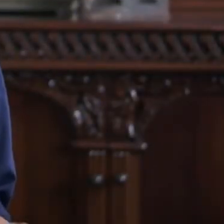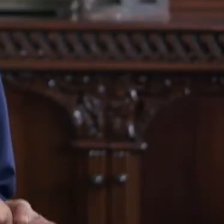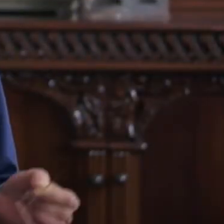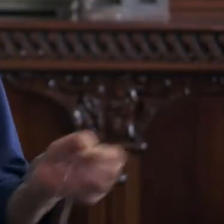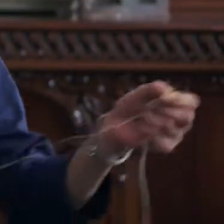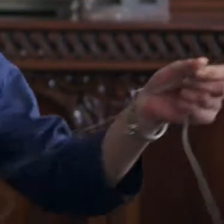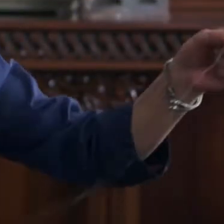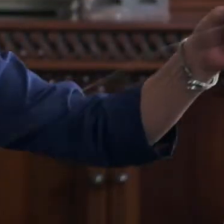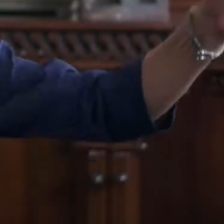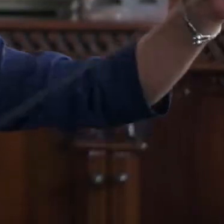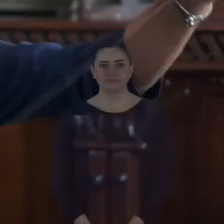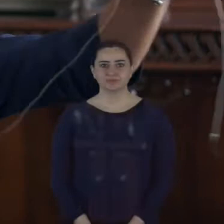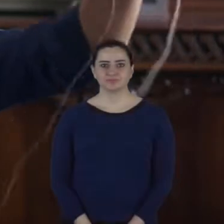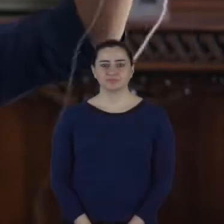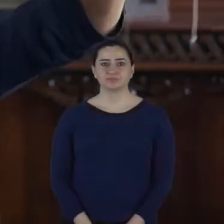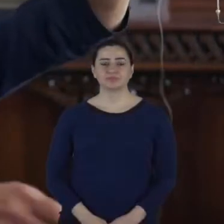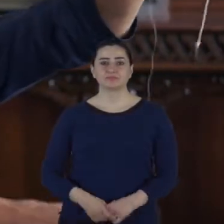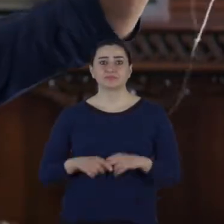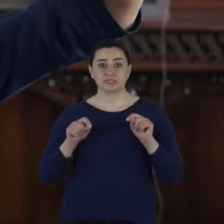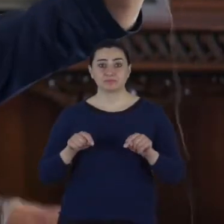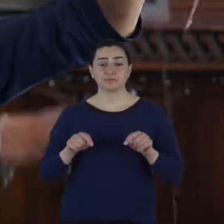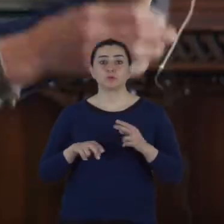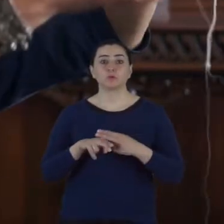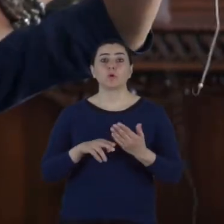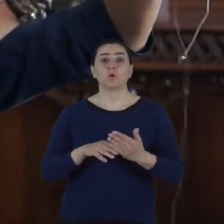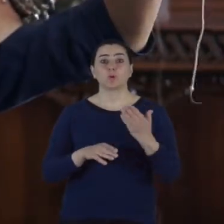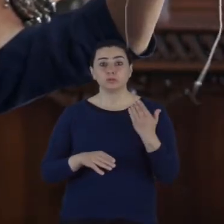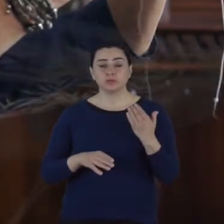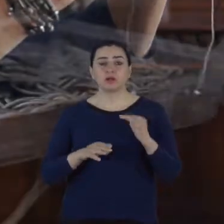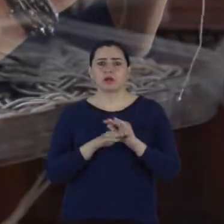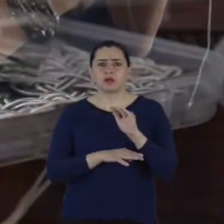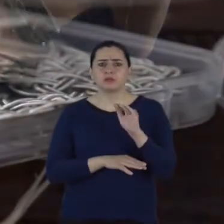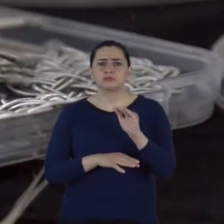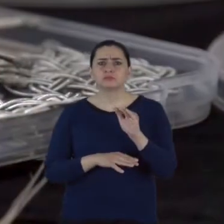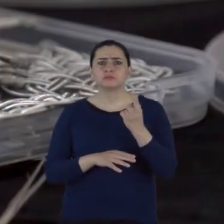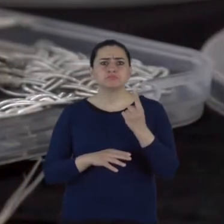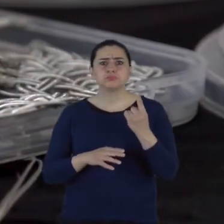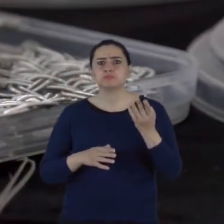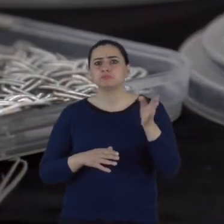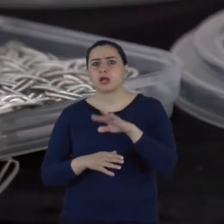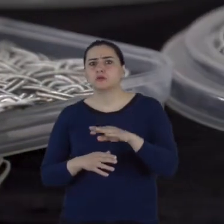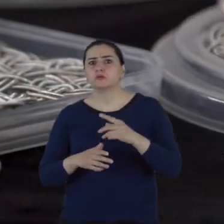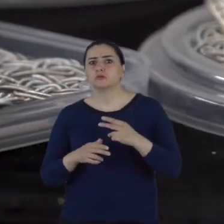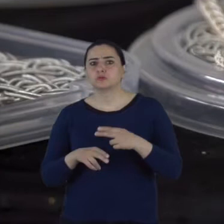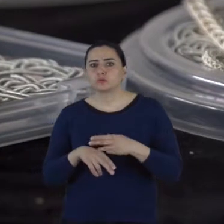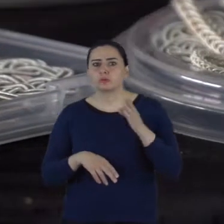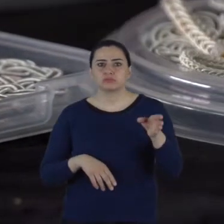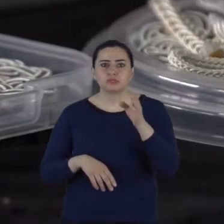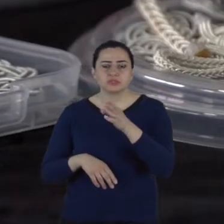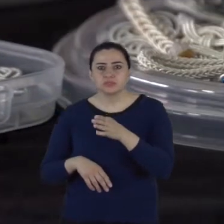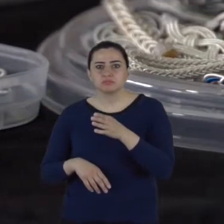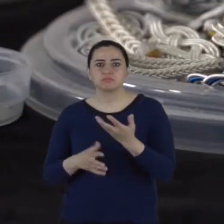Sevgi Onur, evinde çalışıyor. Girişimcilik kursundan öncesinde hayatımı dolduracak başka kurslara